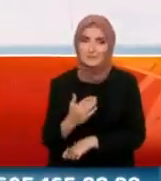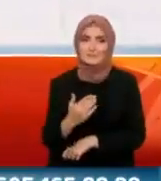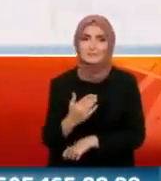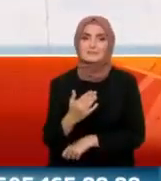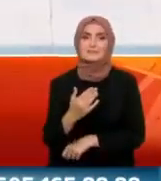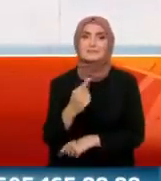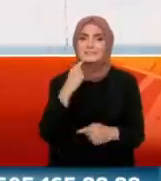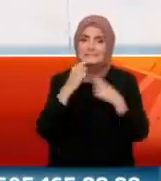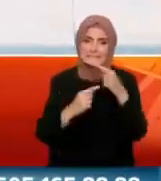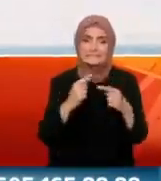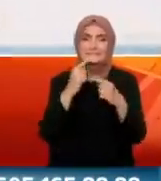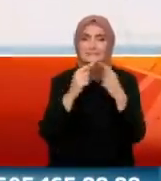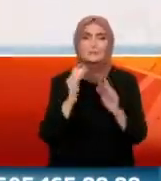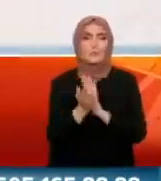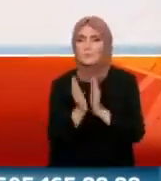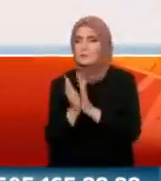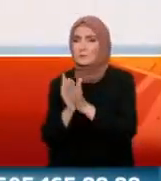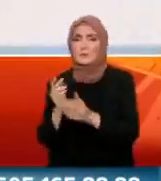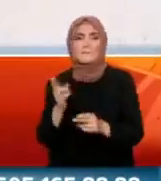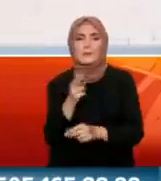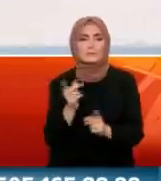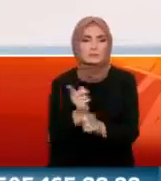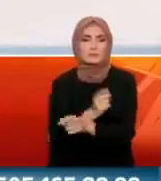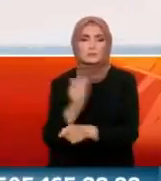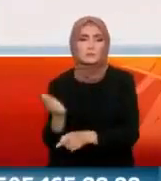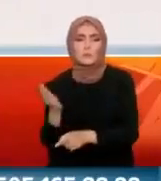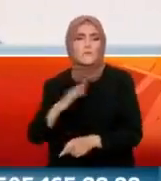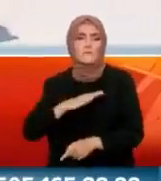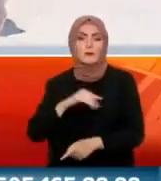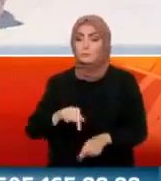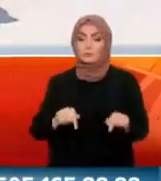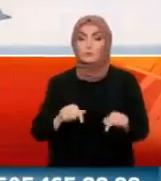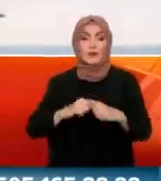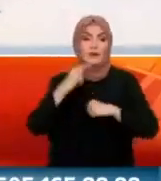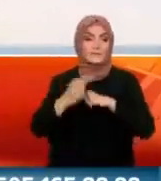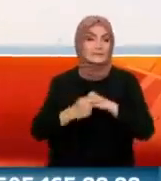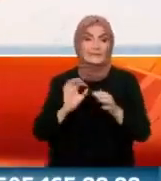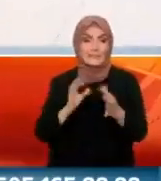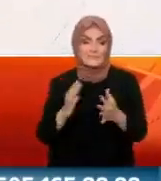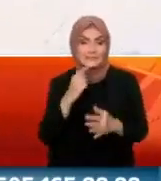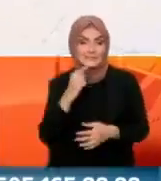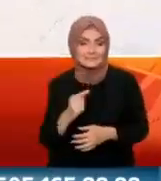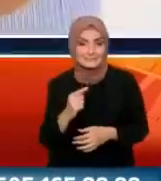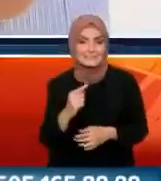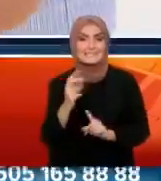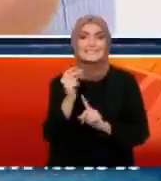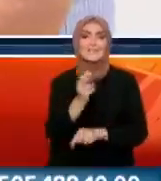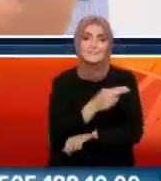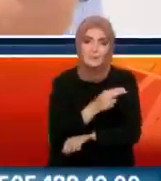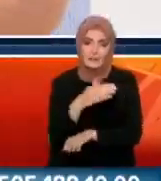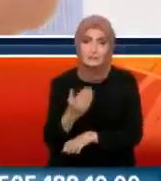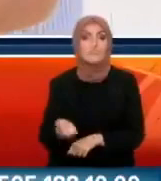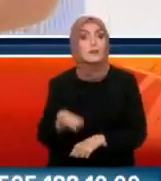farklı bir balık çeşidi süsler sofralarımızı. Peki bu hafta ne var derseniz anlaşılan o ki sofralarda istavrit ve daha çok da palamut olacak.